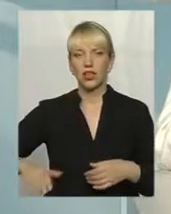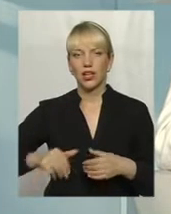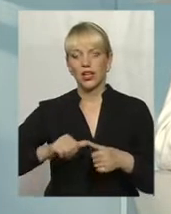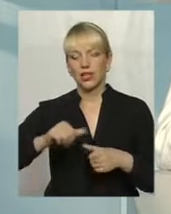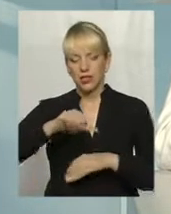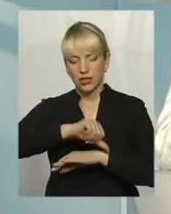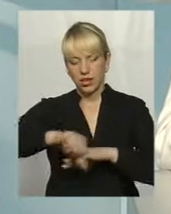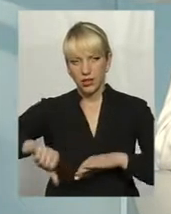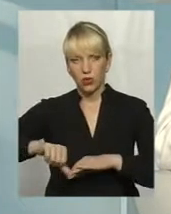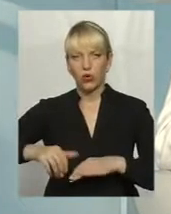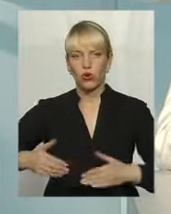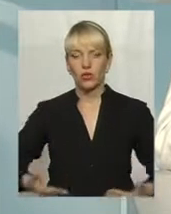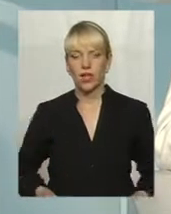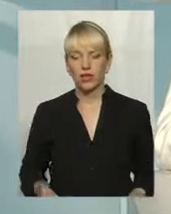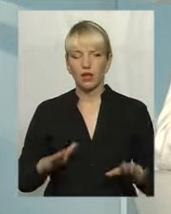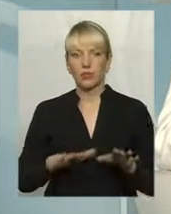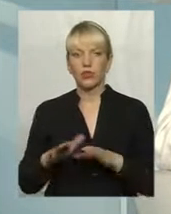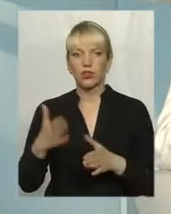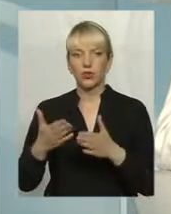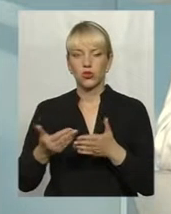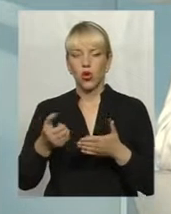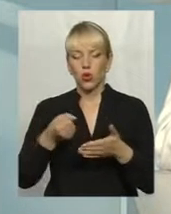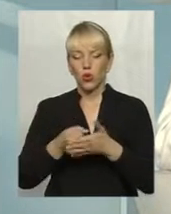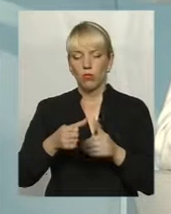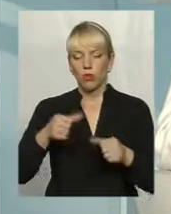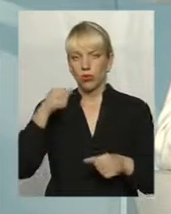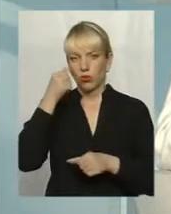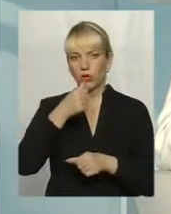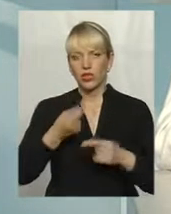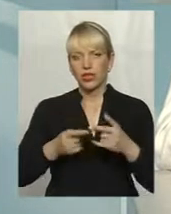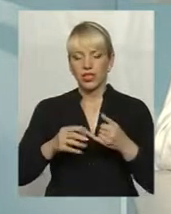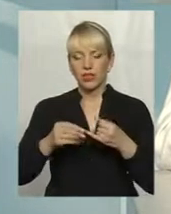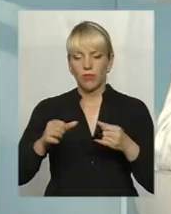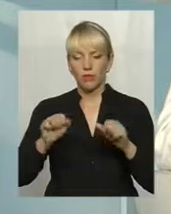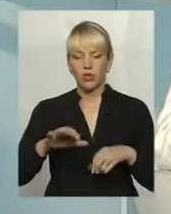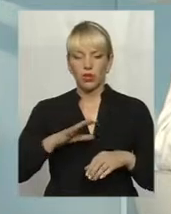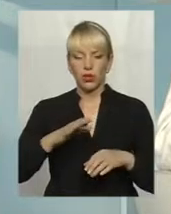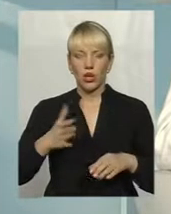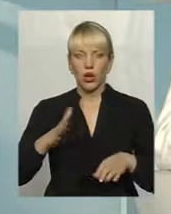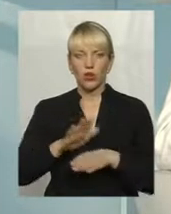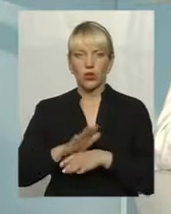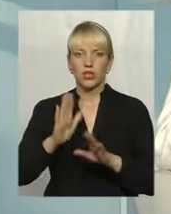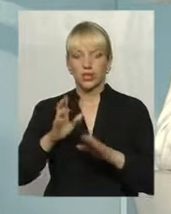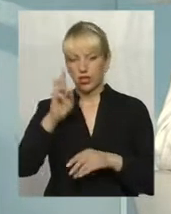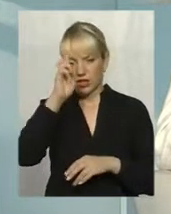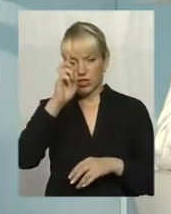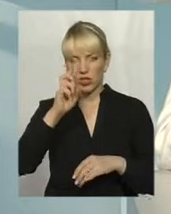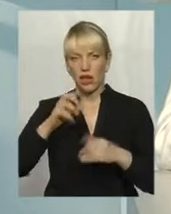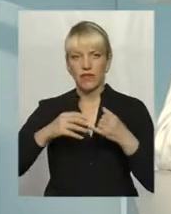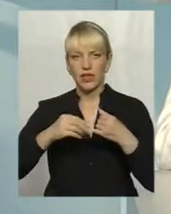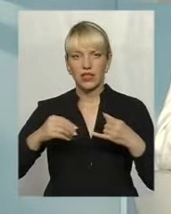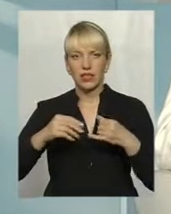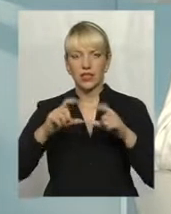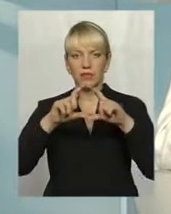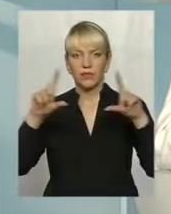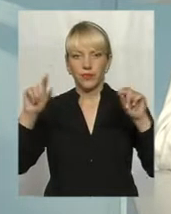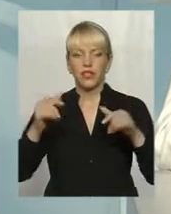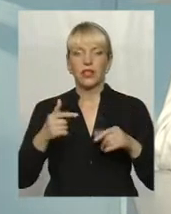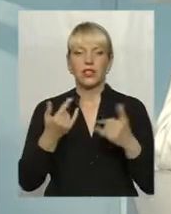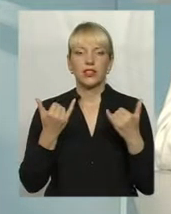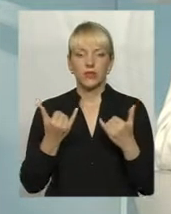населених пунктів. Якщо до минулого року цією землею міг розпоряджатися тільки Державне агентство Держгеокадастр, то з